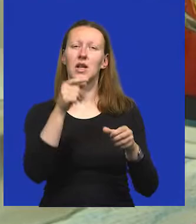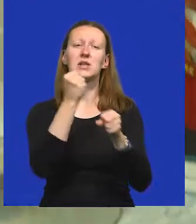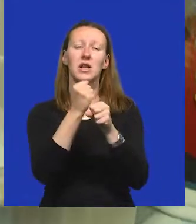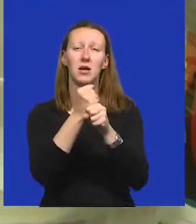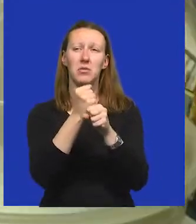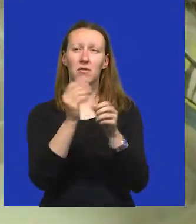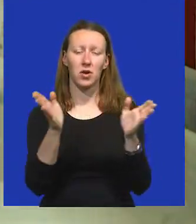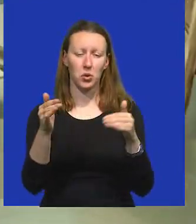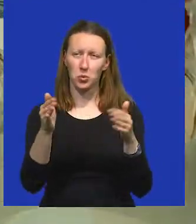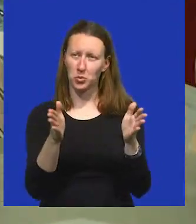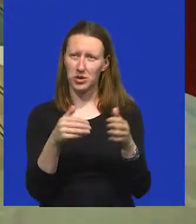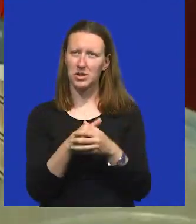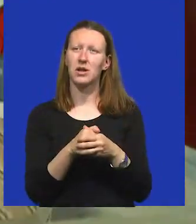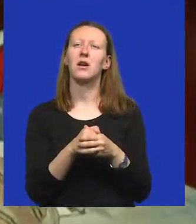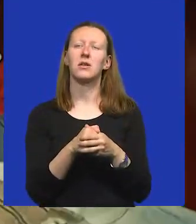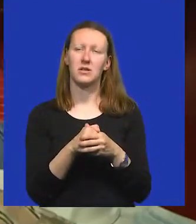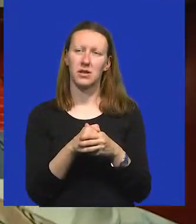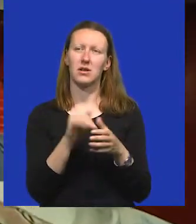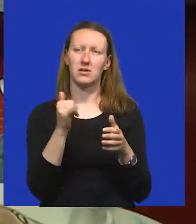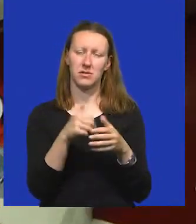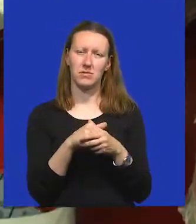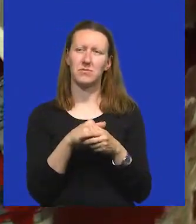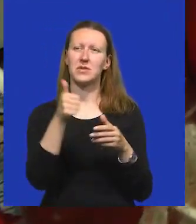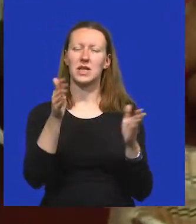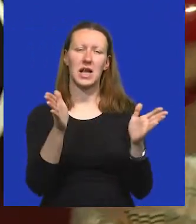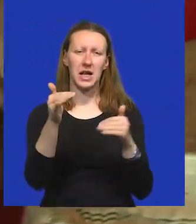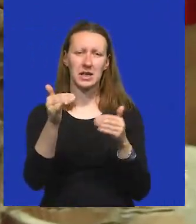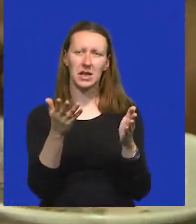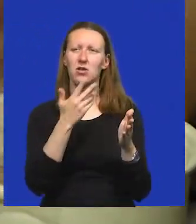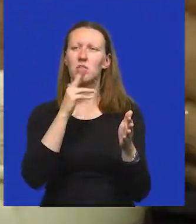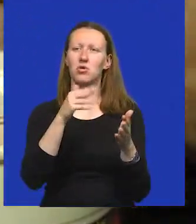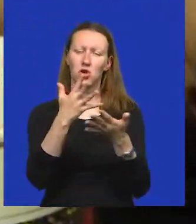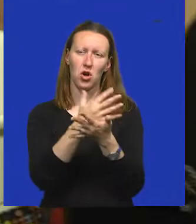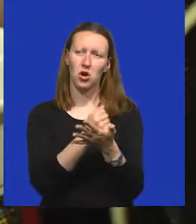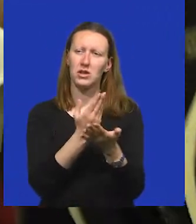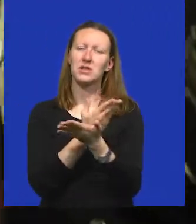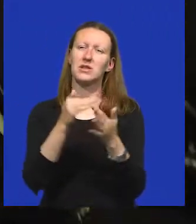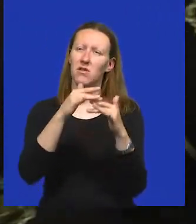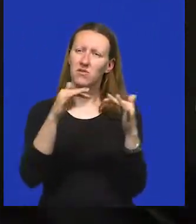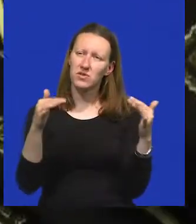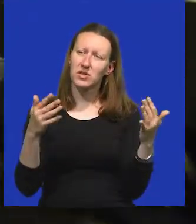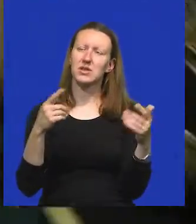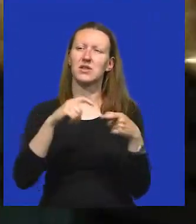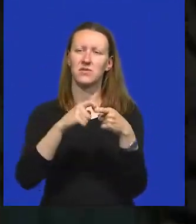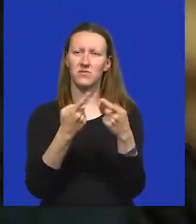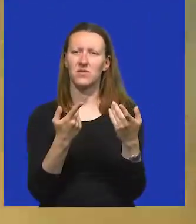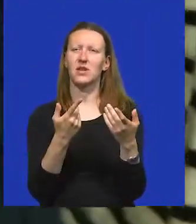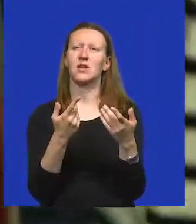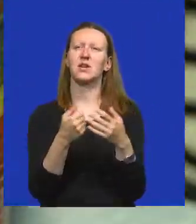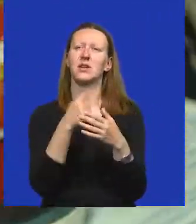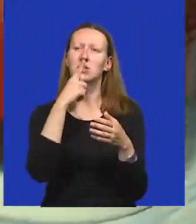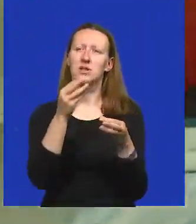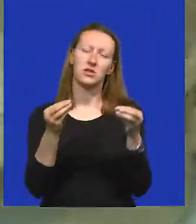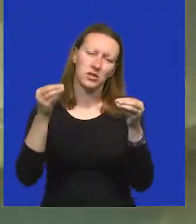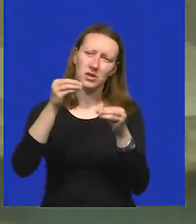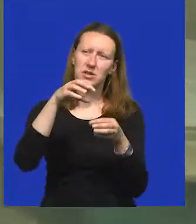Hai fatto una scatoletta? Sì. È una scatoletta che si può usare per varie cose? E tu